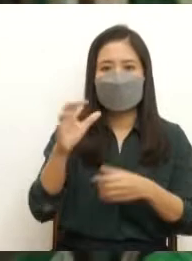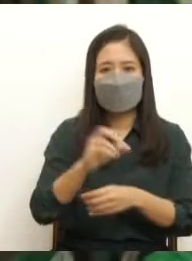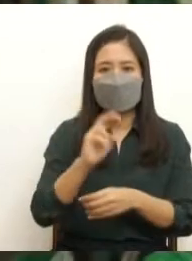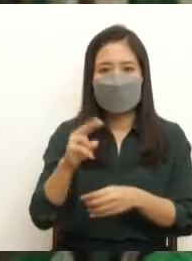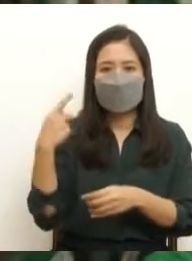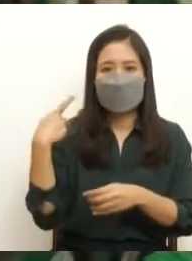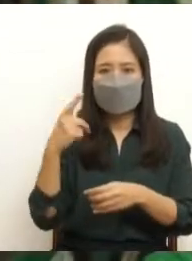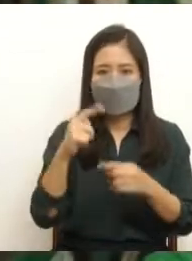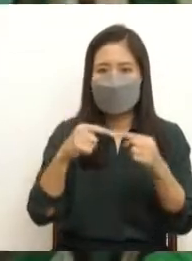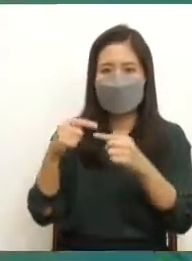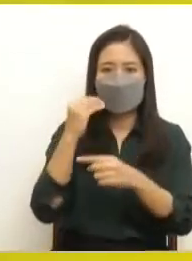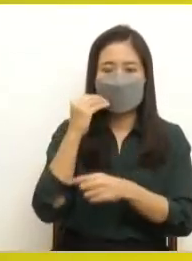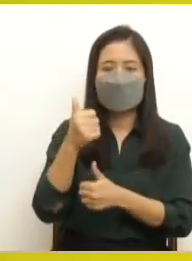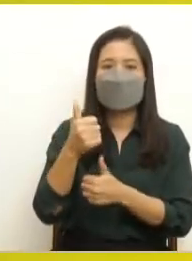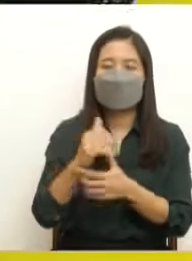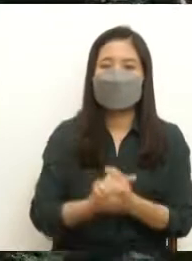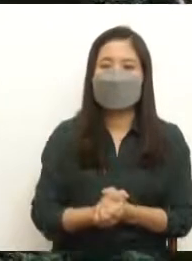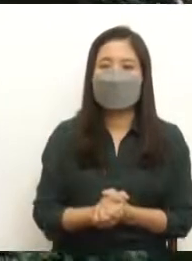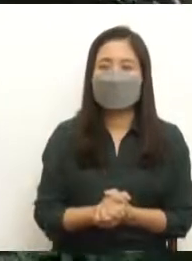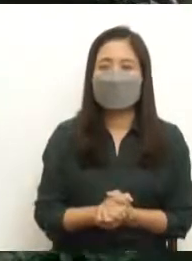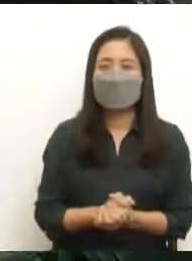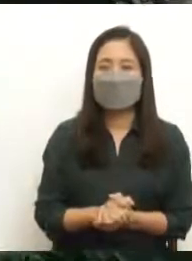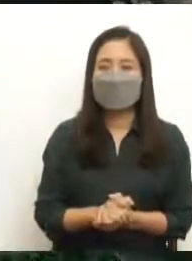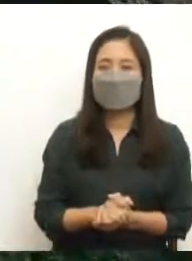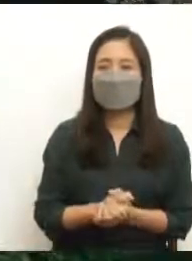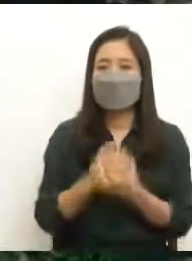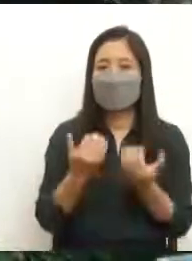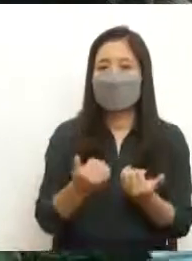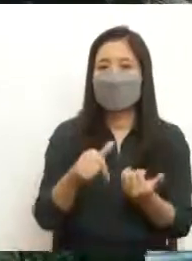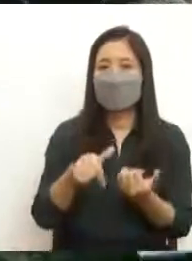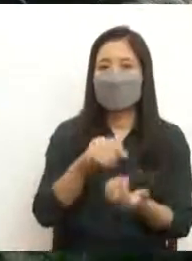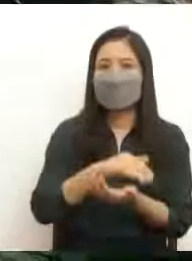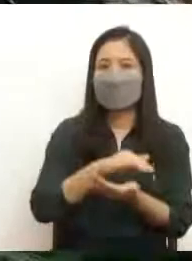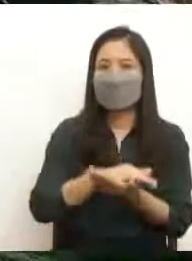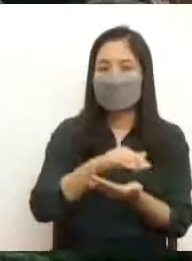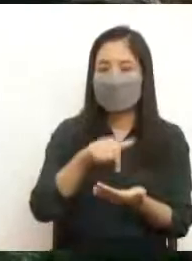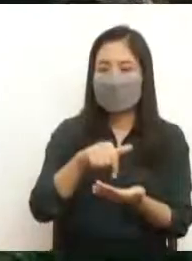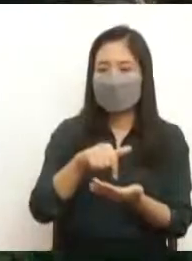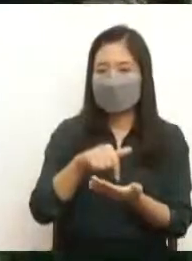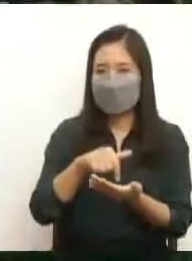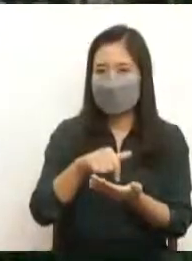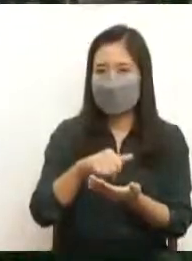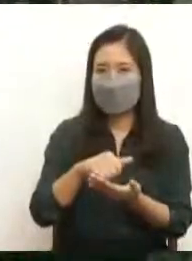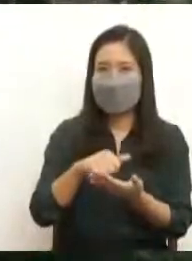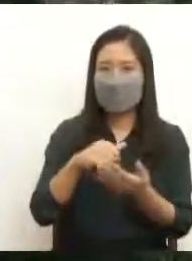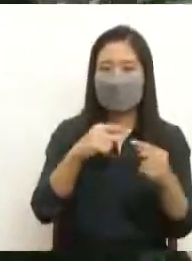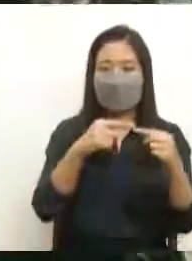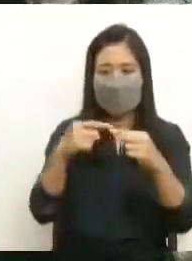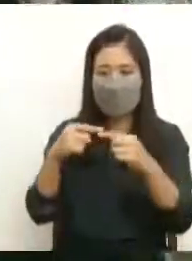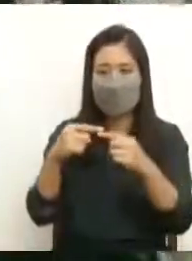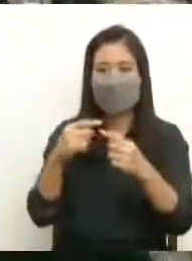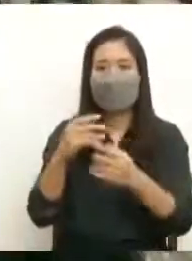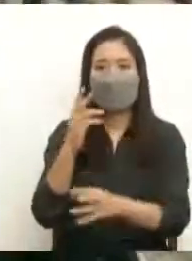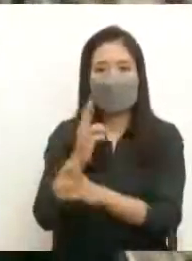อาหารกลางวันครับ ครับในการดำเนินโครงการอายะเกษตรสืบสานรักษา